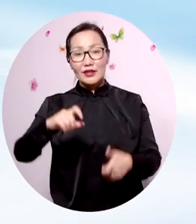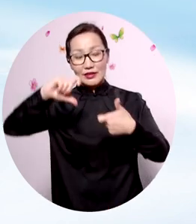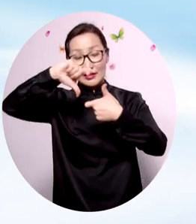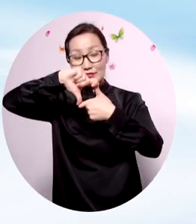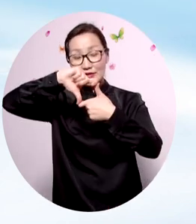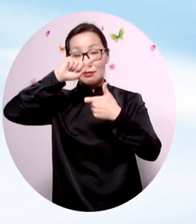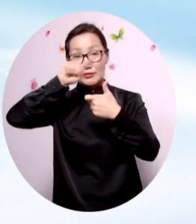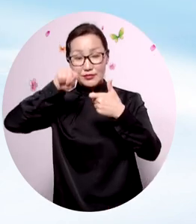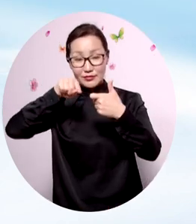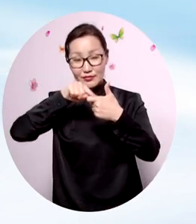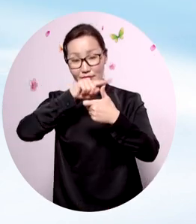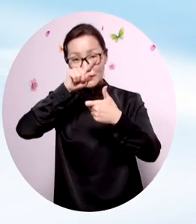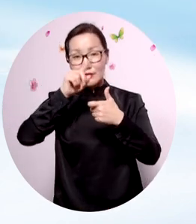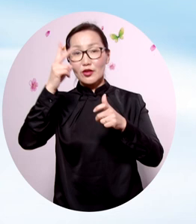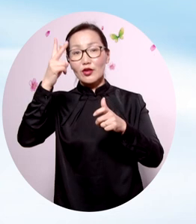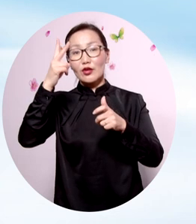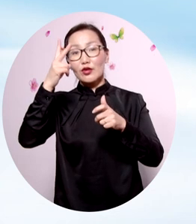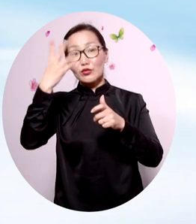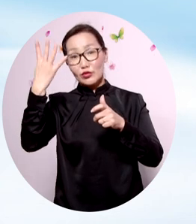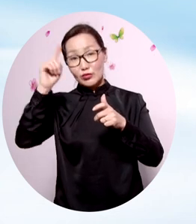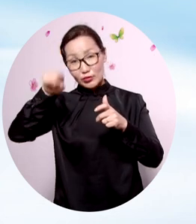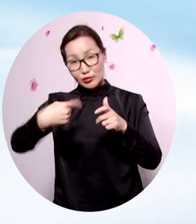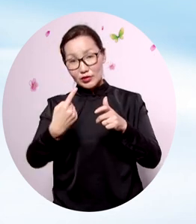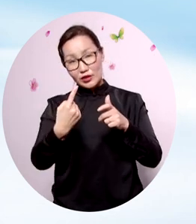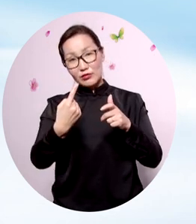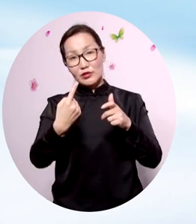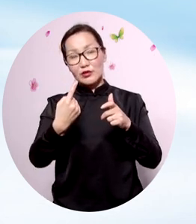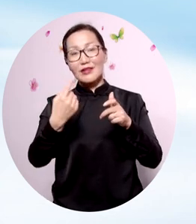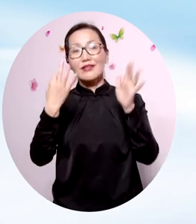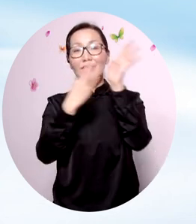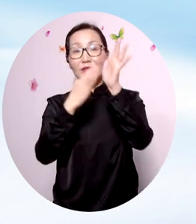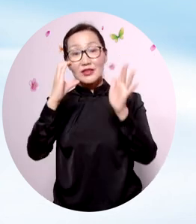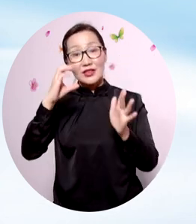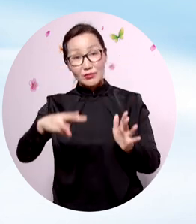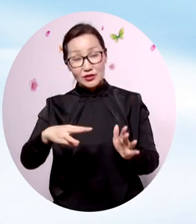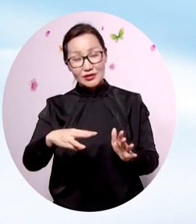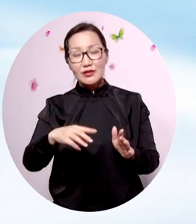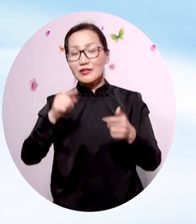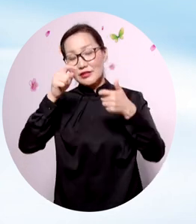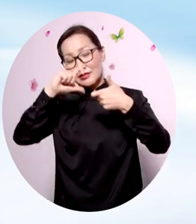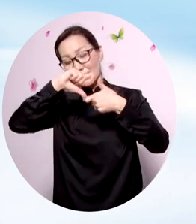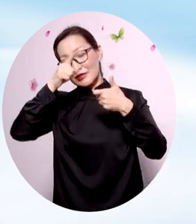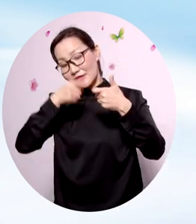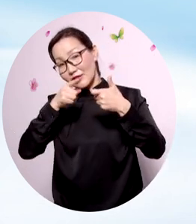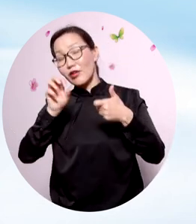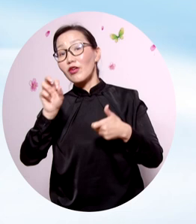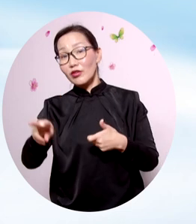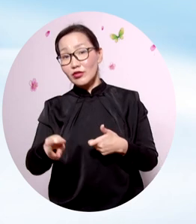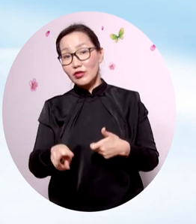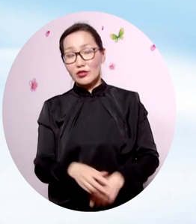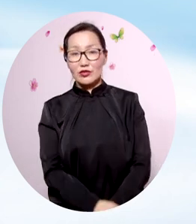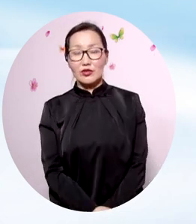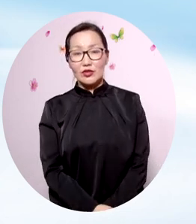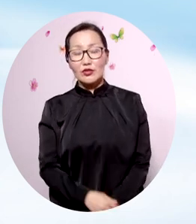Квадратын периметр нь 24.8 см бол талыг олоорой гэж байна. Мөн квадрат